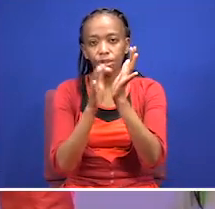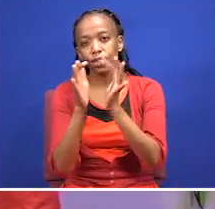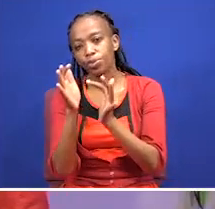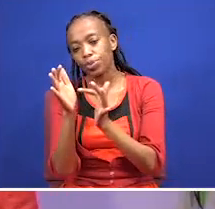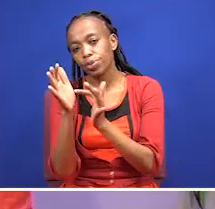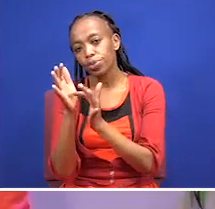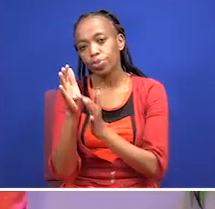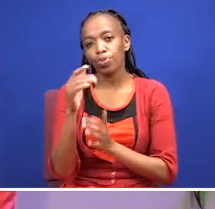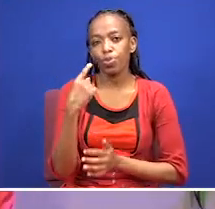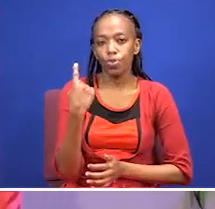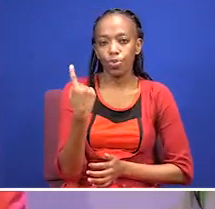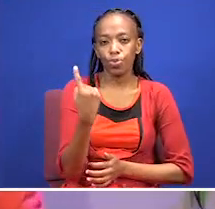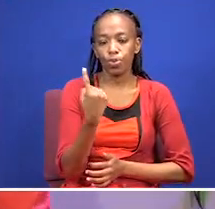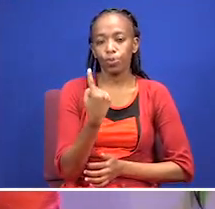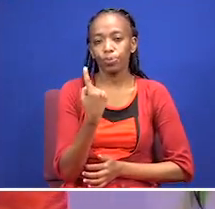Yesu tu.